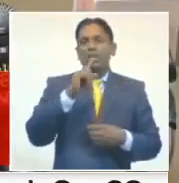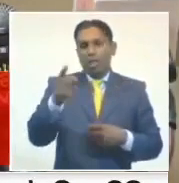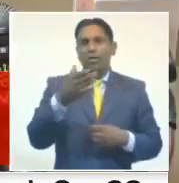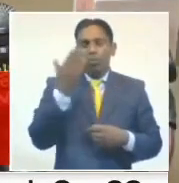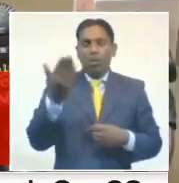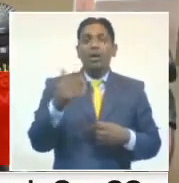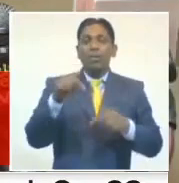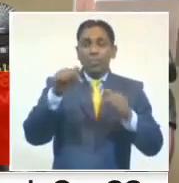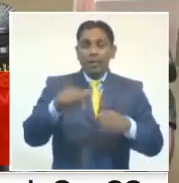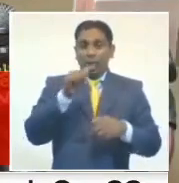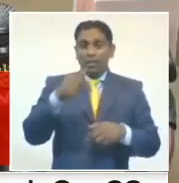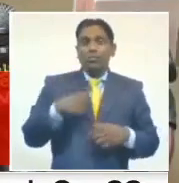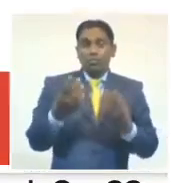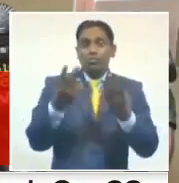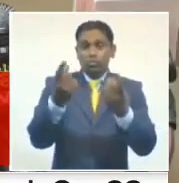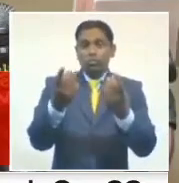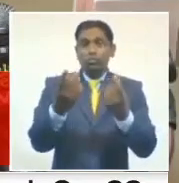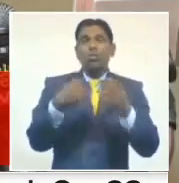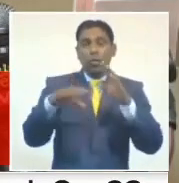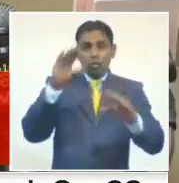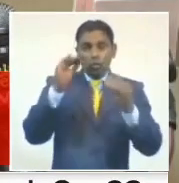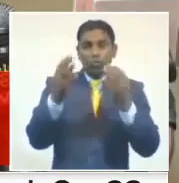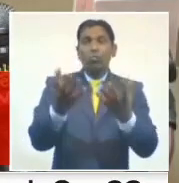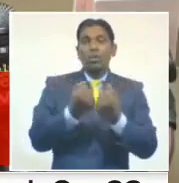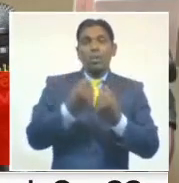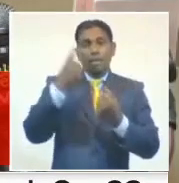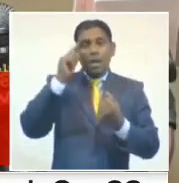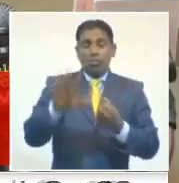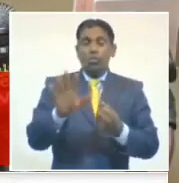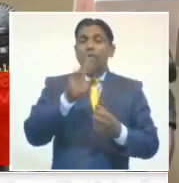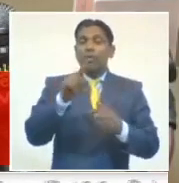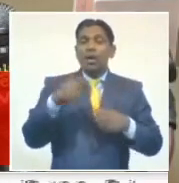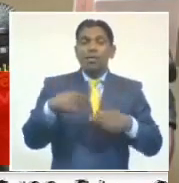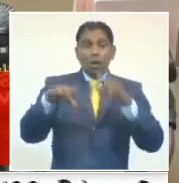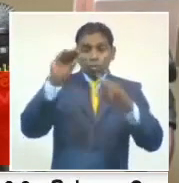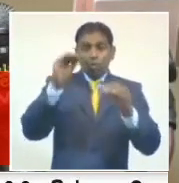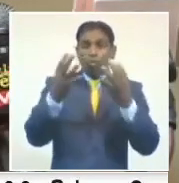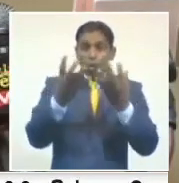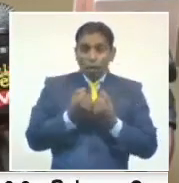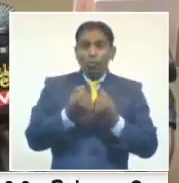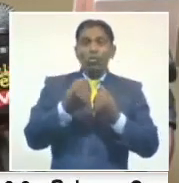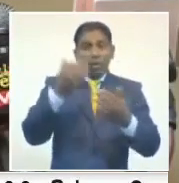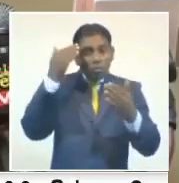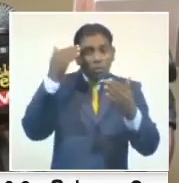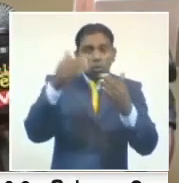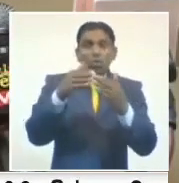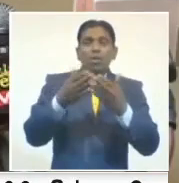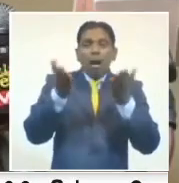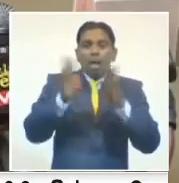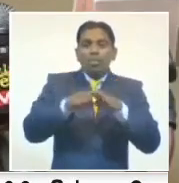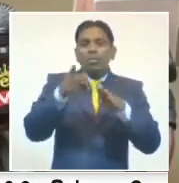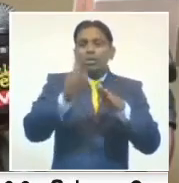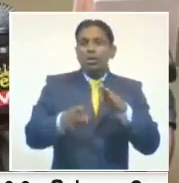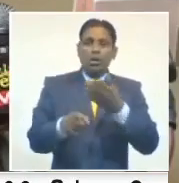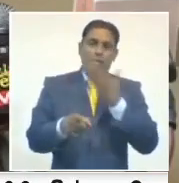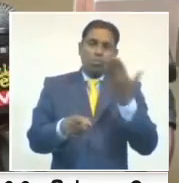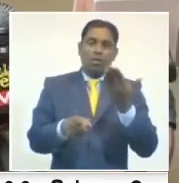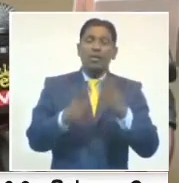ඒ තොරතුරු අපිට ලැබෙයි කියලා අපි හිතනවා. එහෙම ලැබුණොත් තමයි අපිට ඒ පිළිබඳව අවසාන නිගමනයකට එන්න පුළුවන් වෙන්නේ. විකෘතියක්